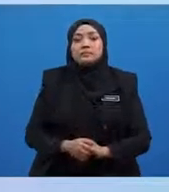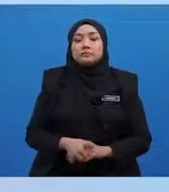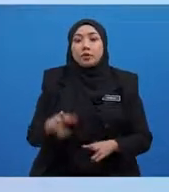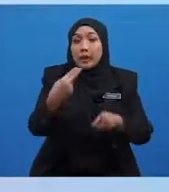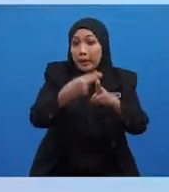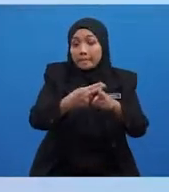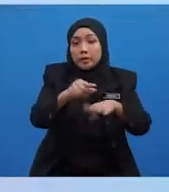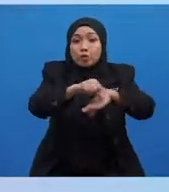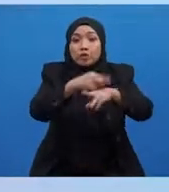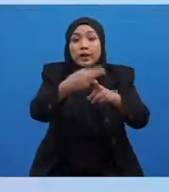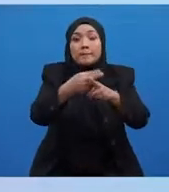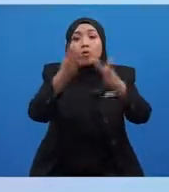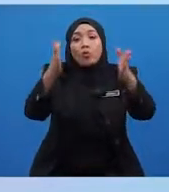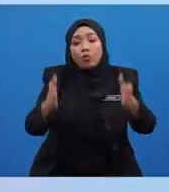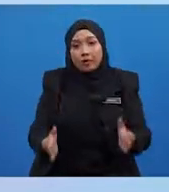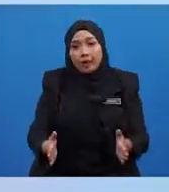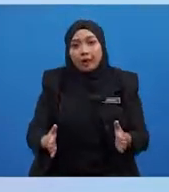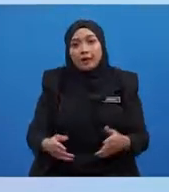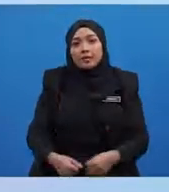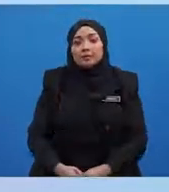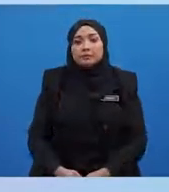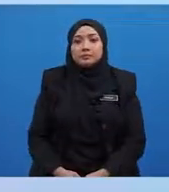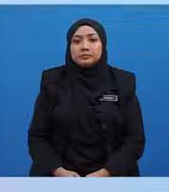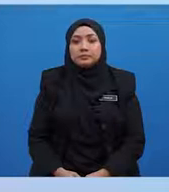Faizah, Tamin, Ibrahim dan sebagainya.